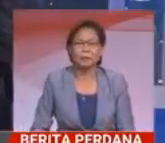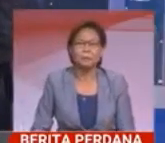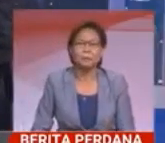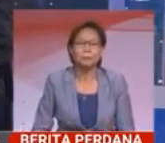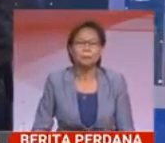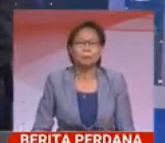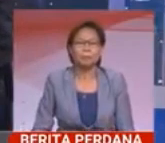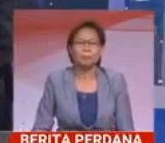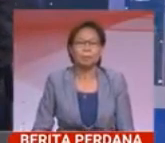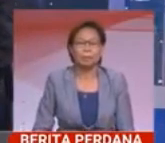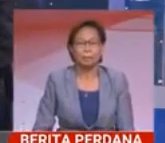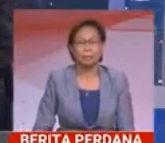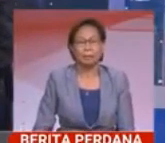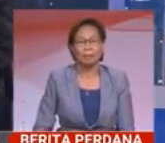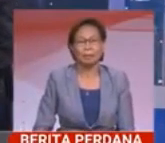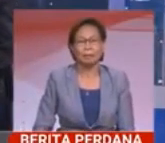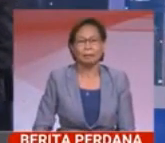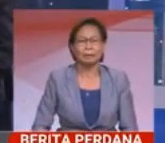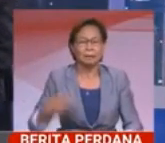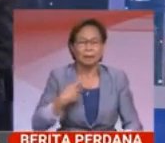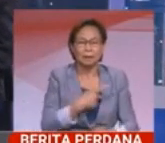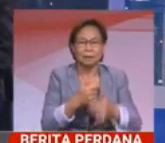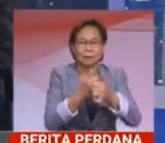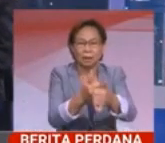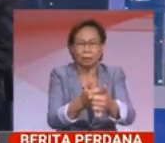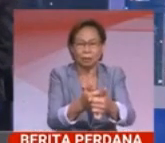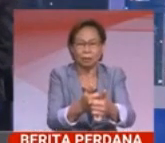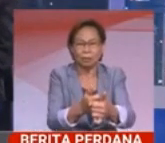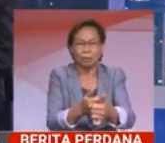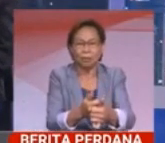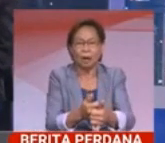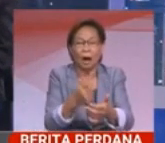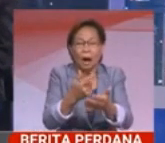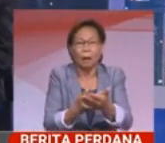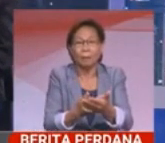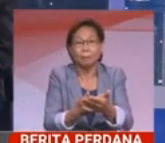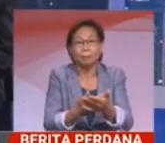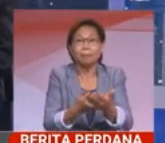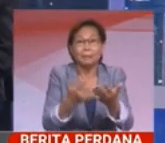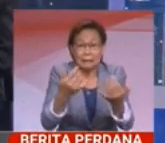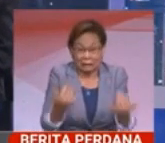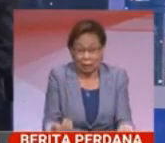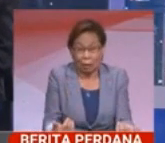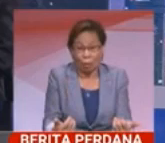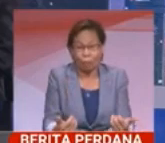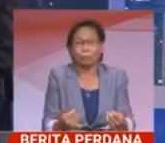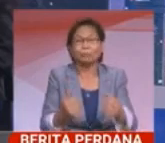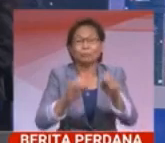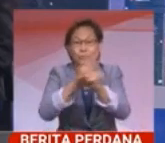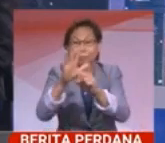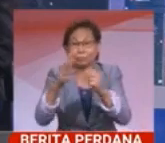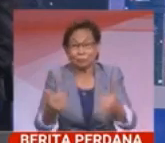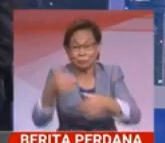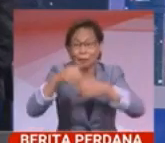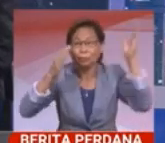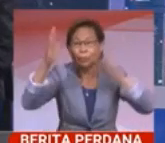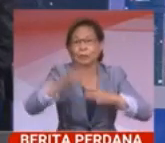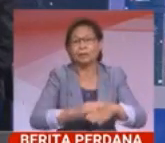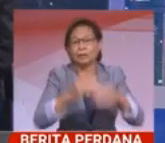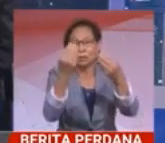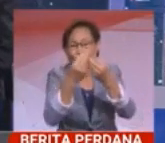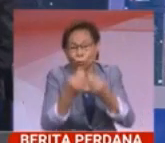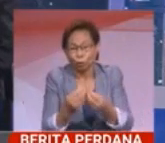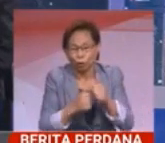sebelum ke perkembangan seterusnya kita ikuti dahulu status terkini hobbit 19 tajam negara ikuti data cache